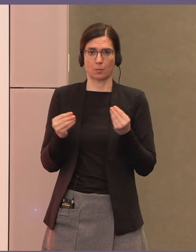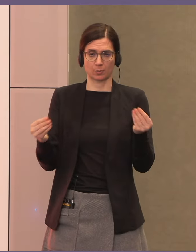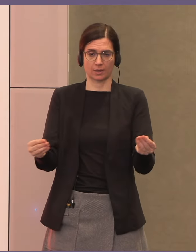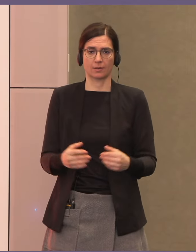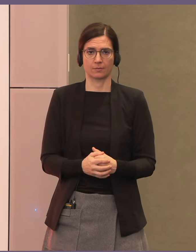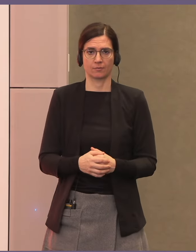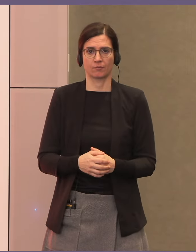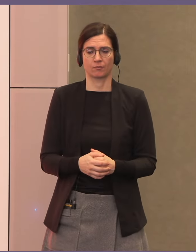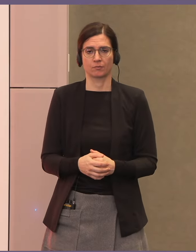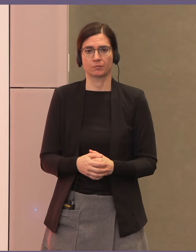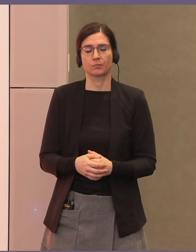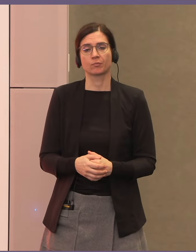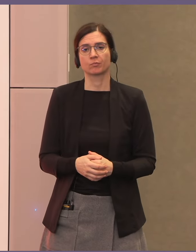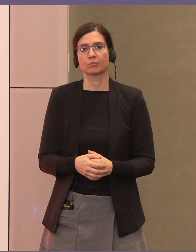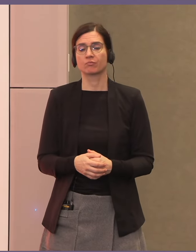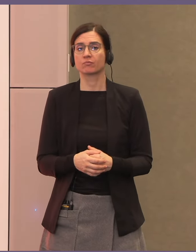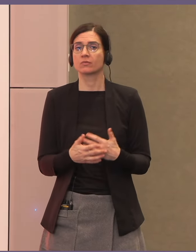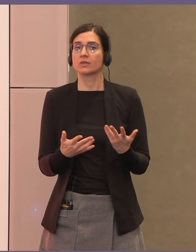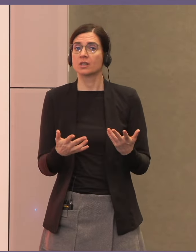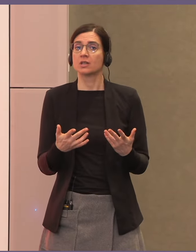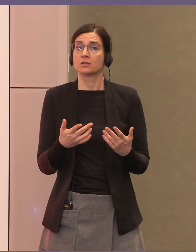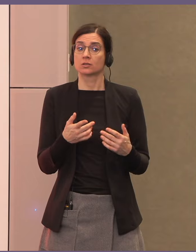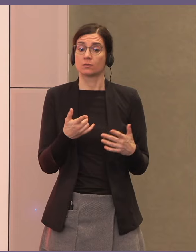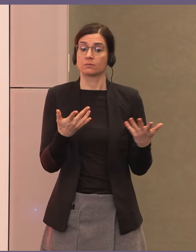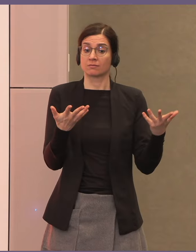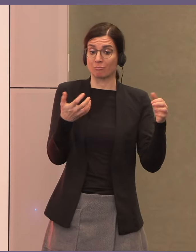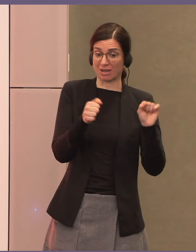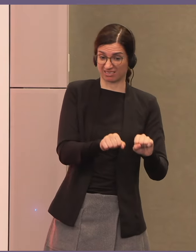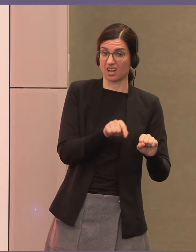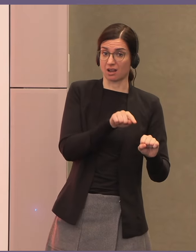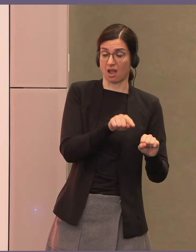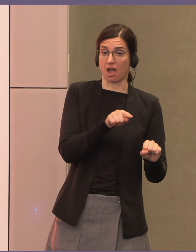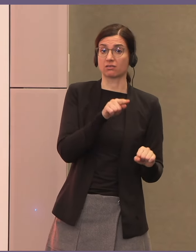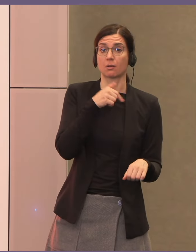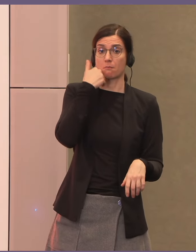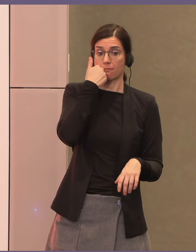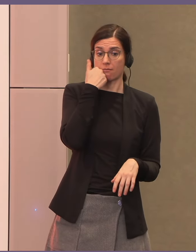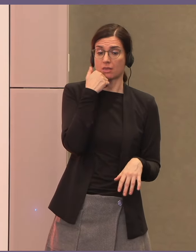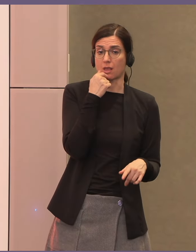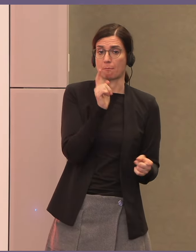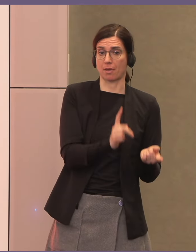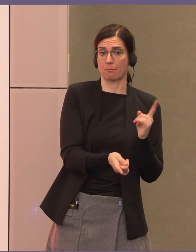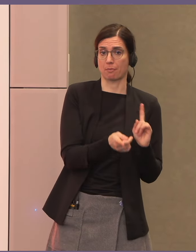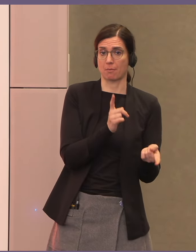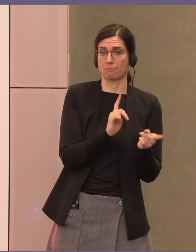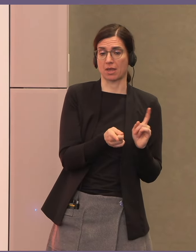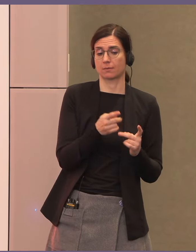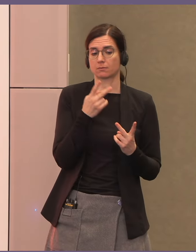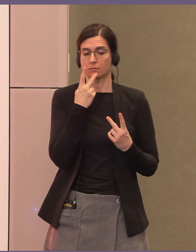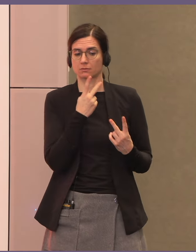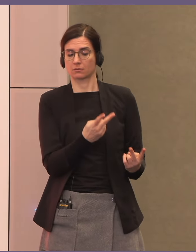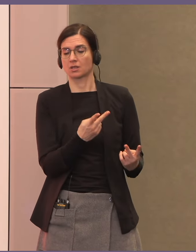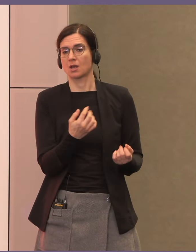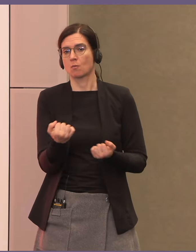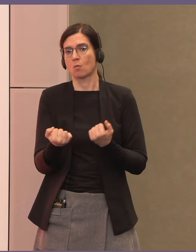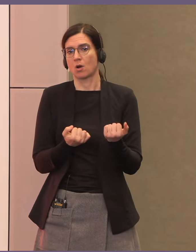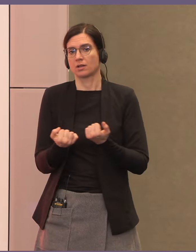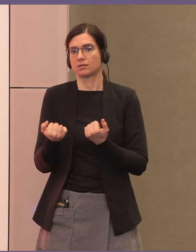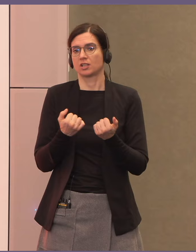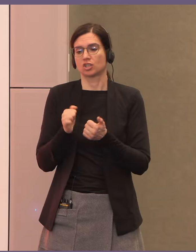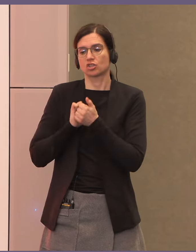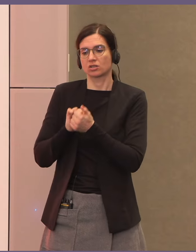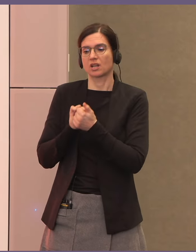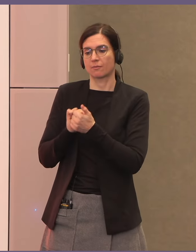Unabgeschlossenheit und die Unvollständigkeit des Patriarchats sind vor allem die kollektiven politischen